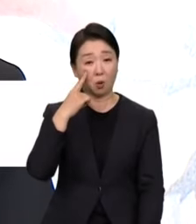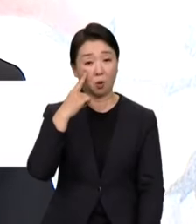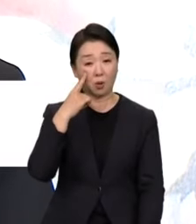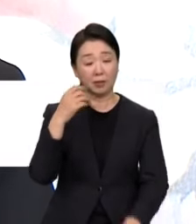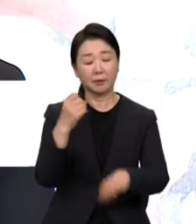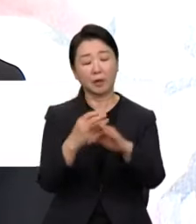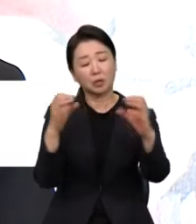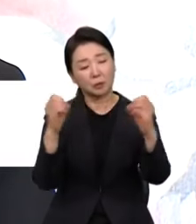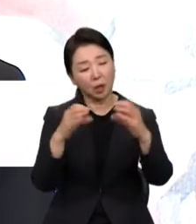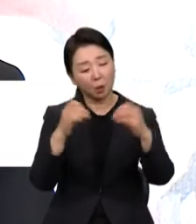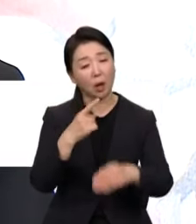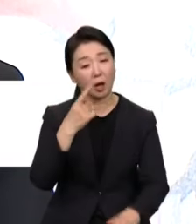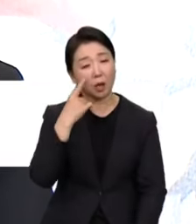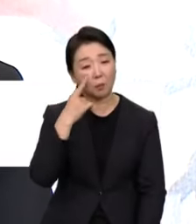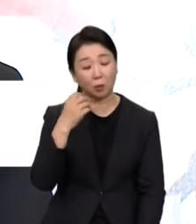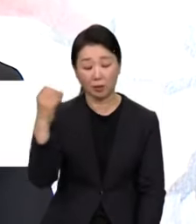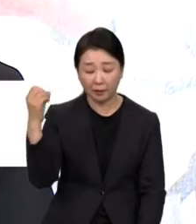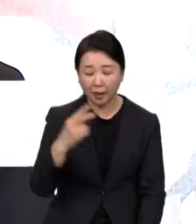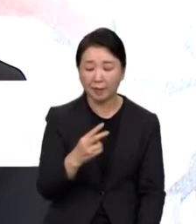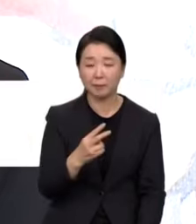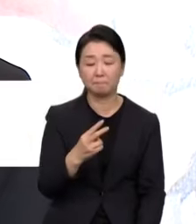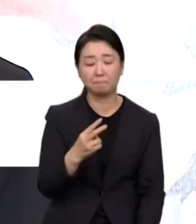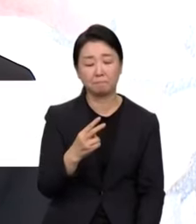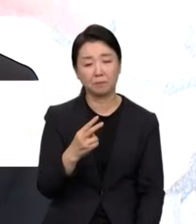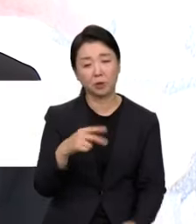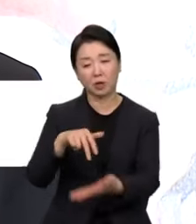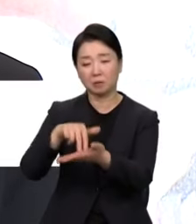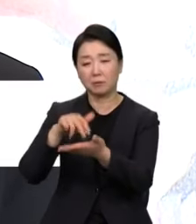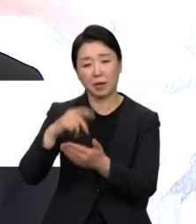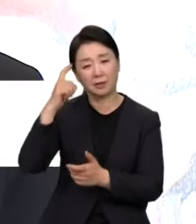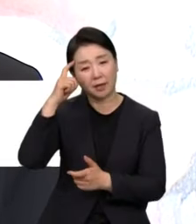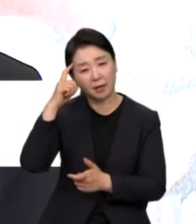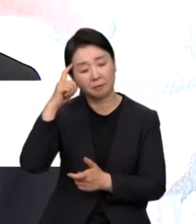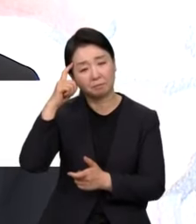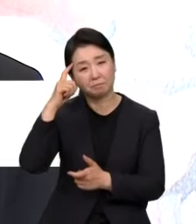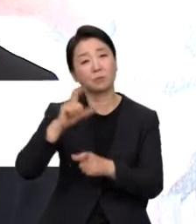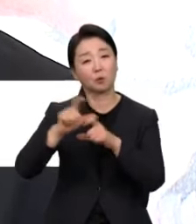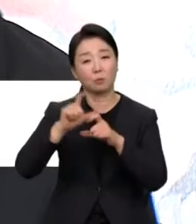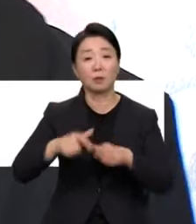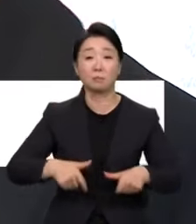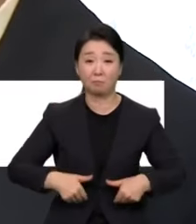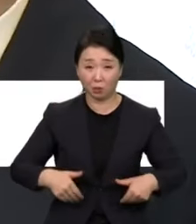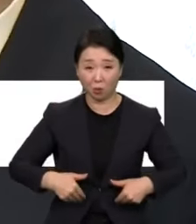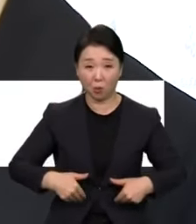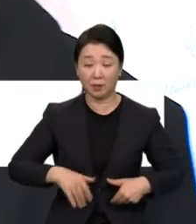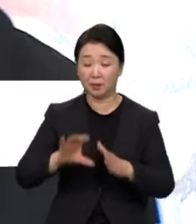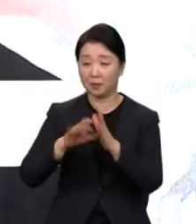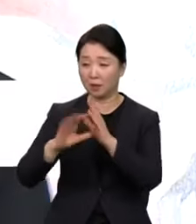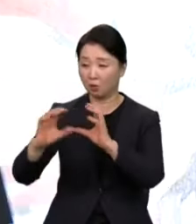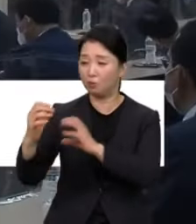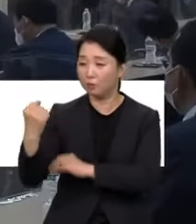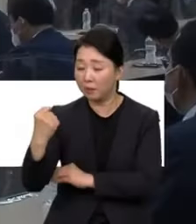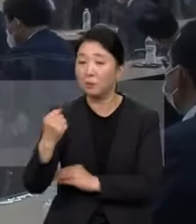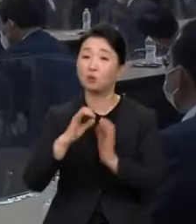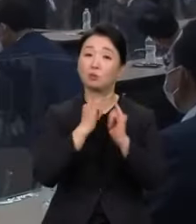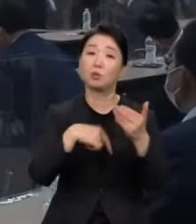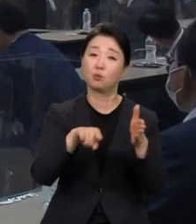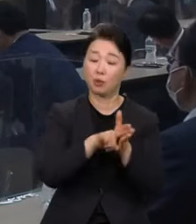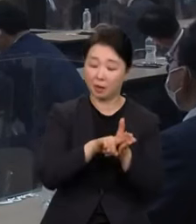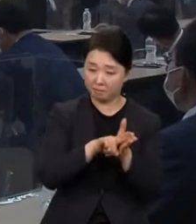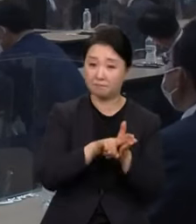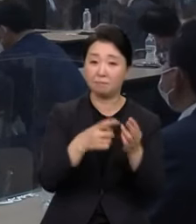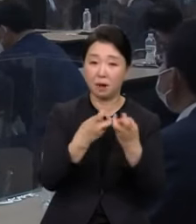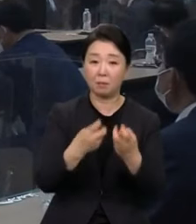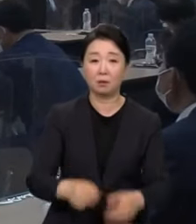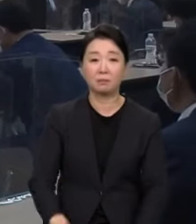저희가 다시 한번 여러 가지 생각해 보는 것이 저는 우리 당이나 국민을 위해서 낫다고. 도